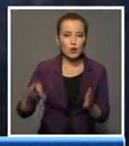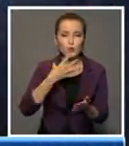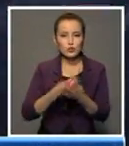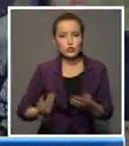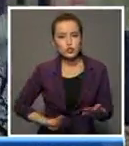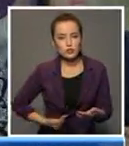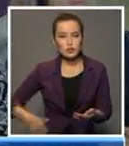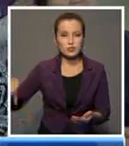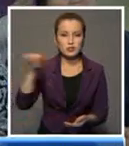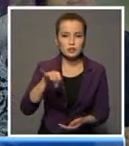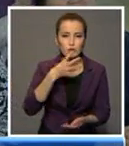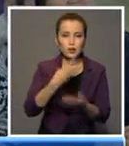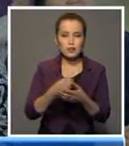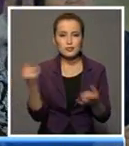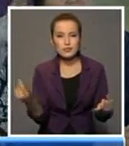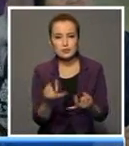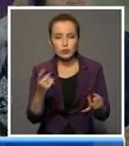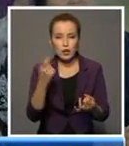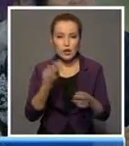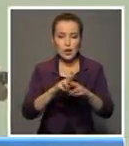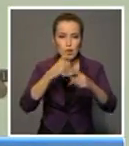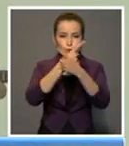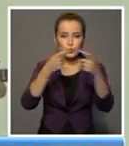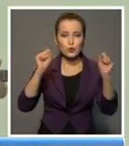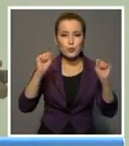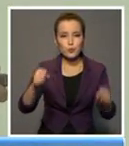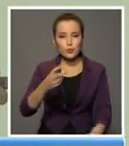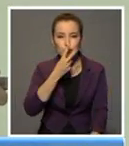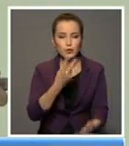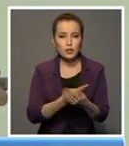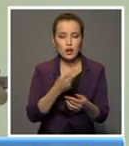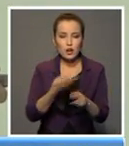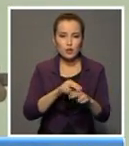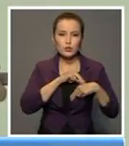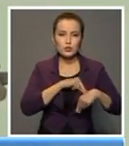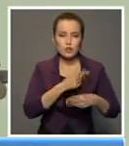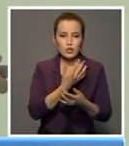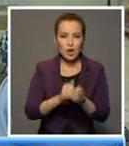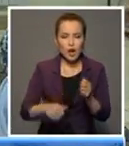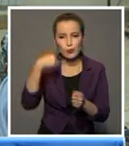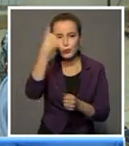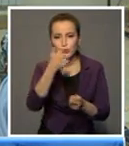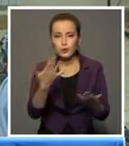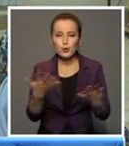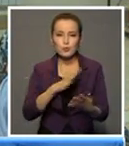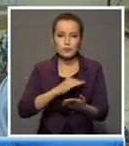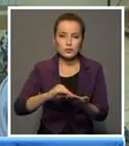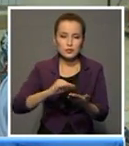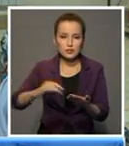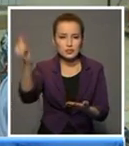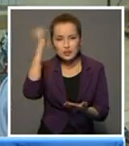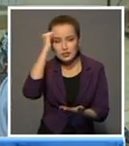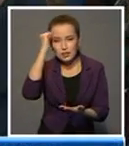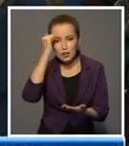шығармаларының тарихы жөнінде қызықты әрі танымды ақпарат алуға болады. Еңбекте әр жылдары баспа құралдарында жарық көрген мақалалар, естеліктер мен